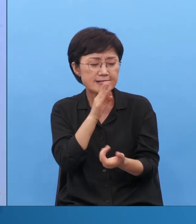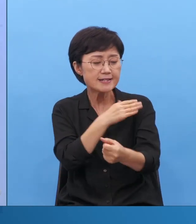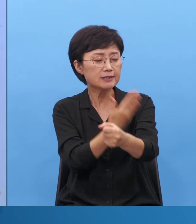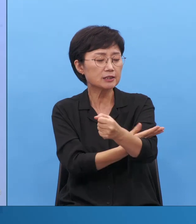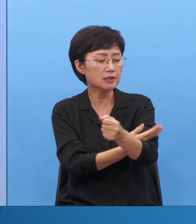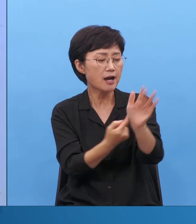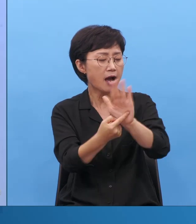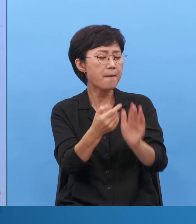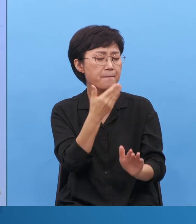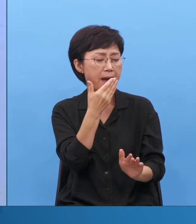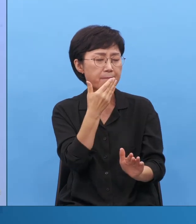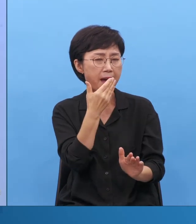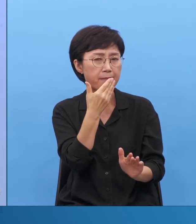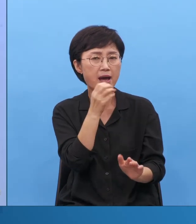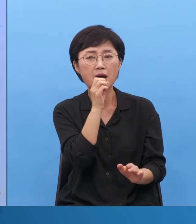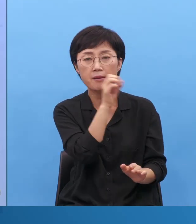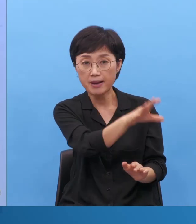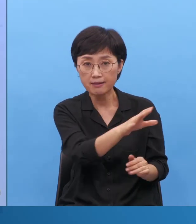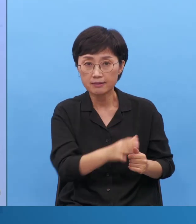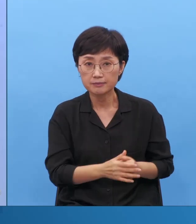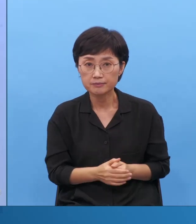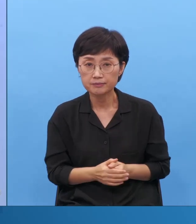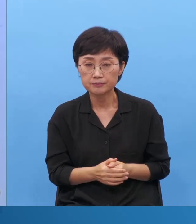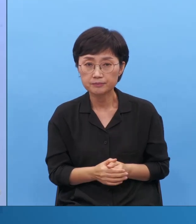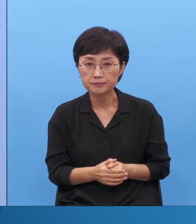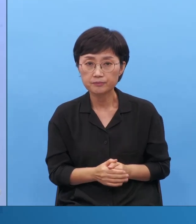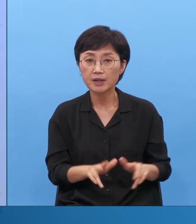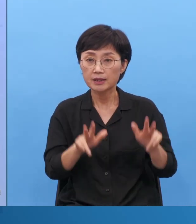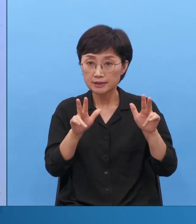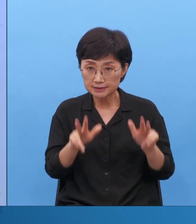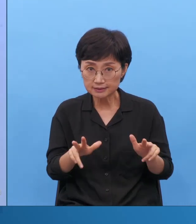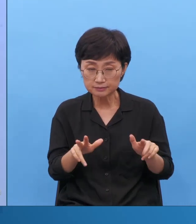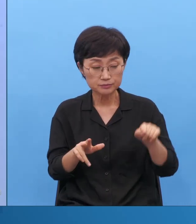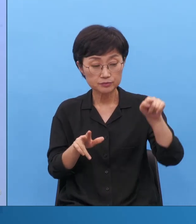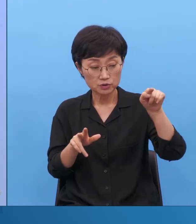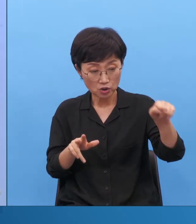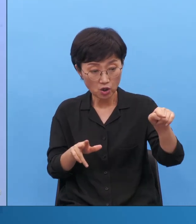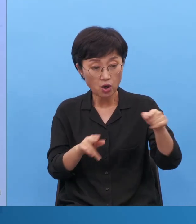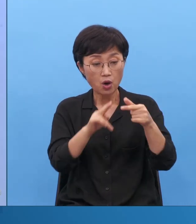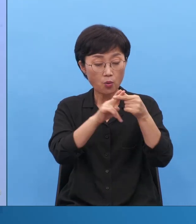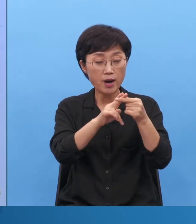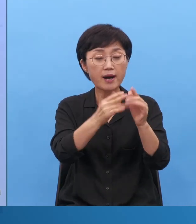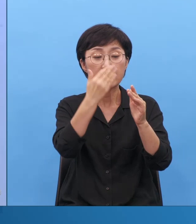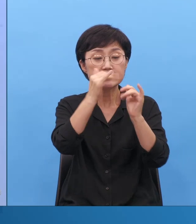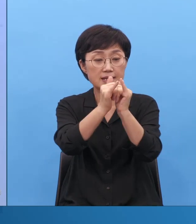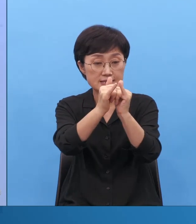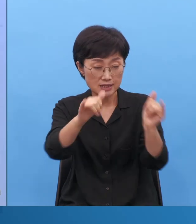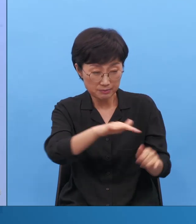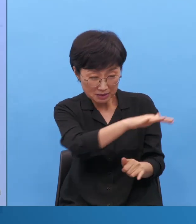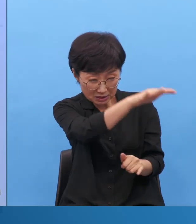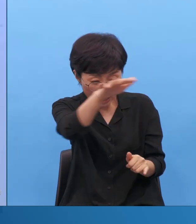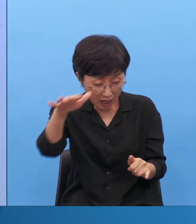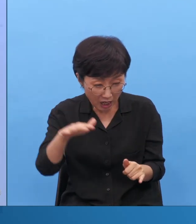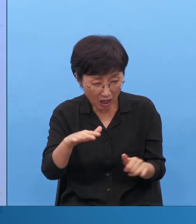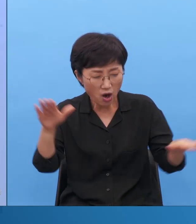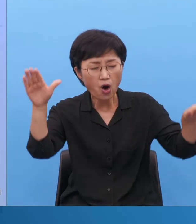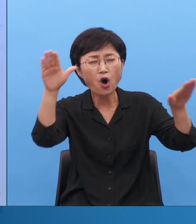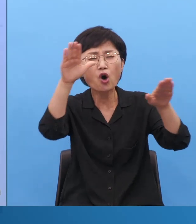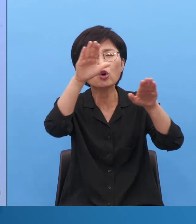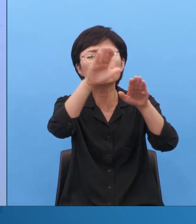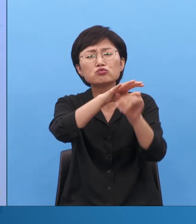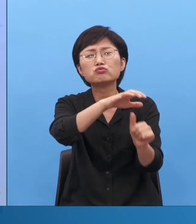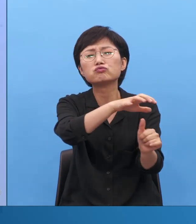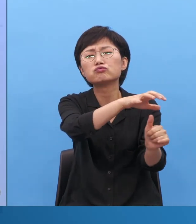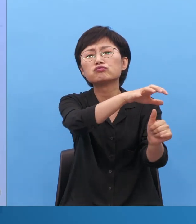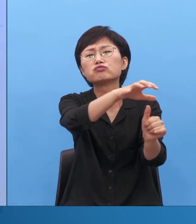거예요. come upon you for works to take place. 지금 너와 모든 이스라엘 민족 후대들은 흑암 가운데 있어. 그 빛이 비쳐야 되는 거야. You and all